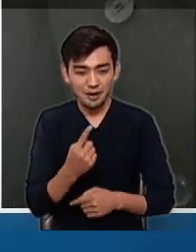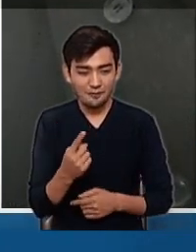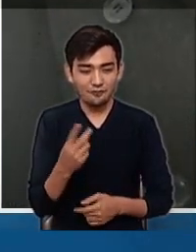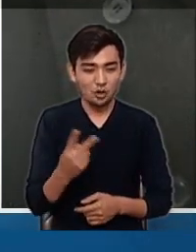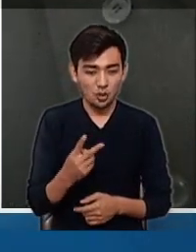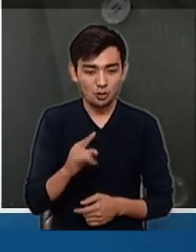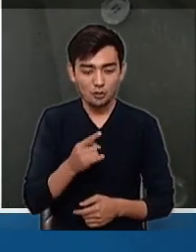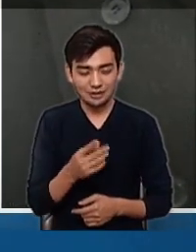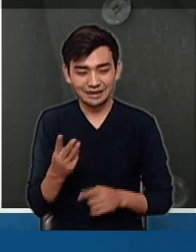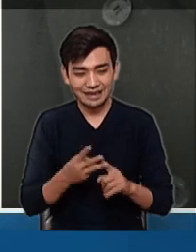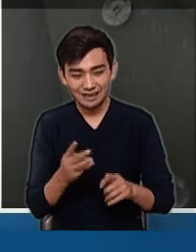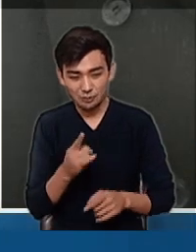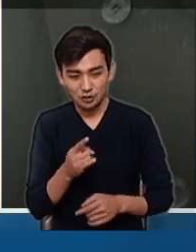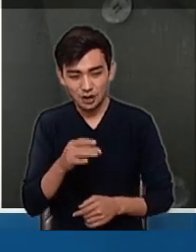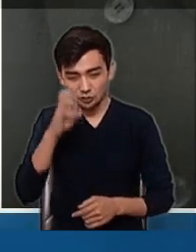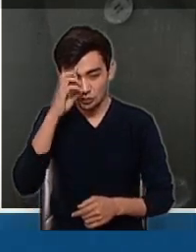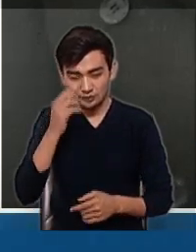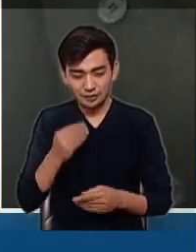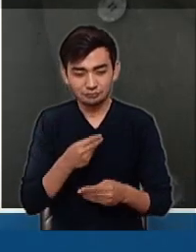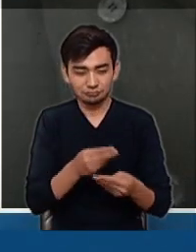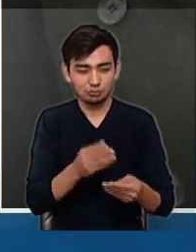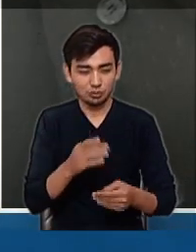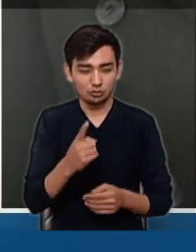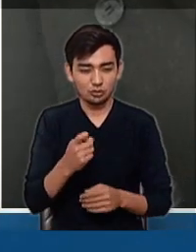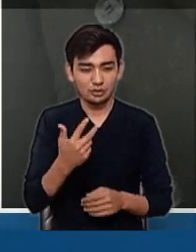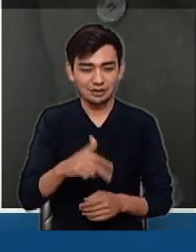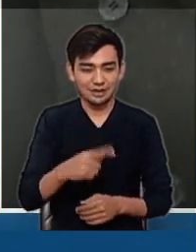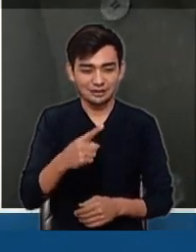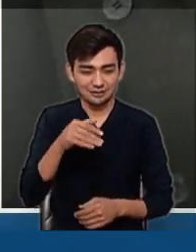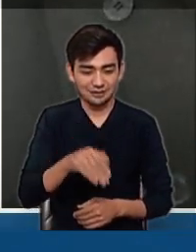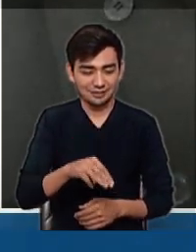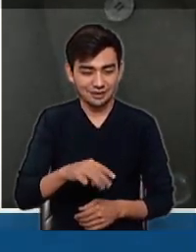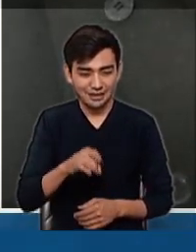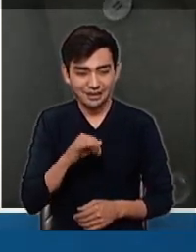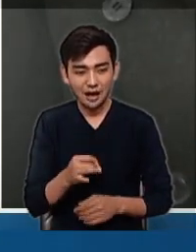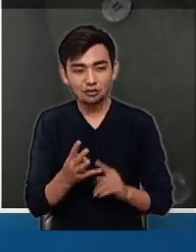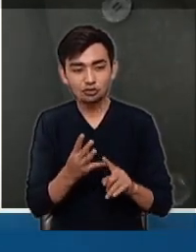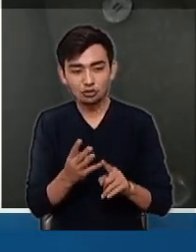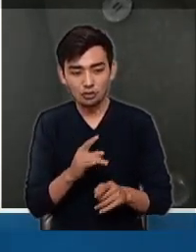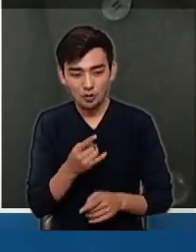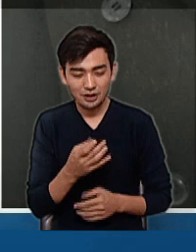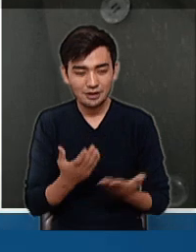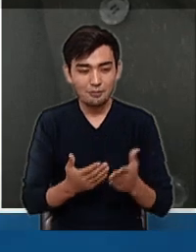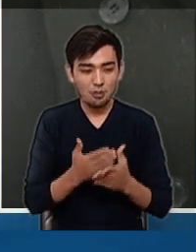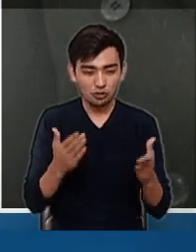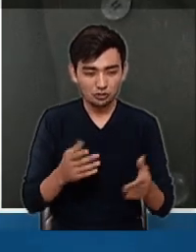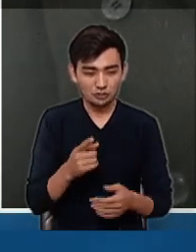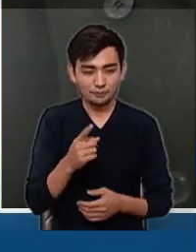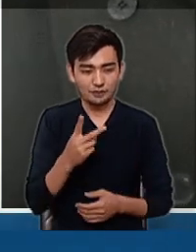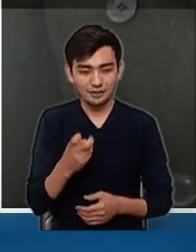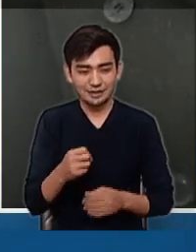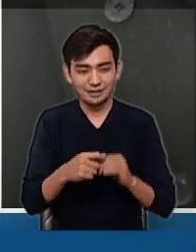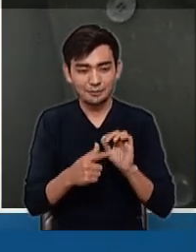и третий малыш получит от государства 131.000 тенге А за 4 и более 217 тысяч